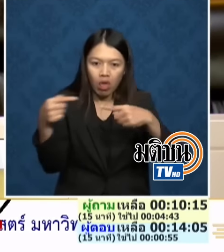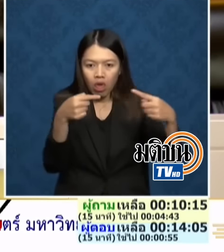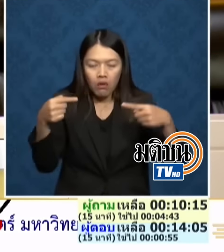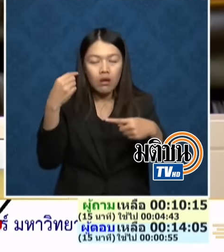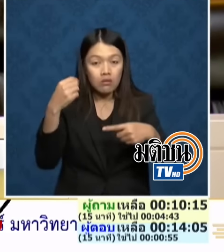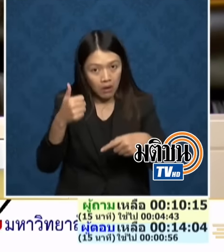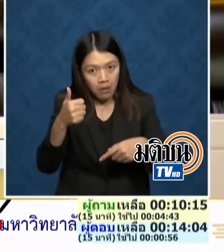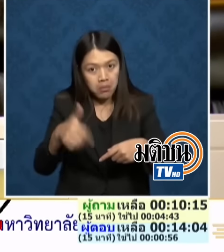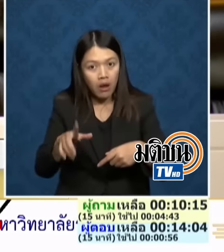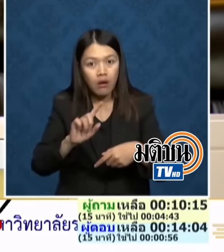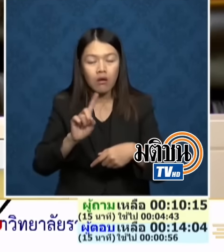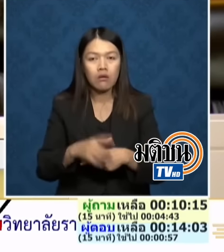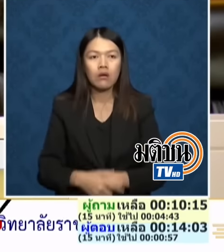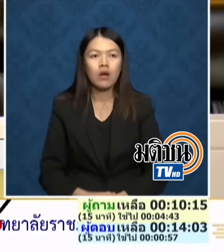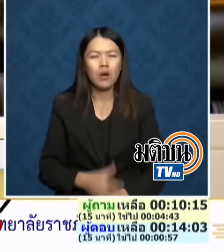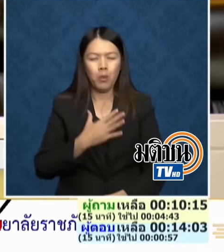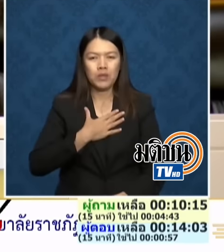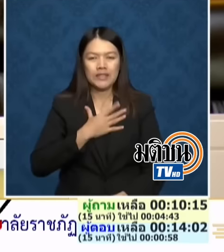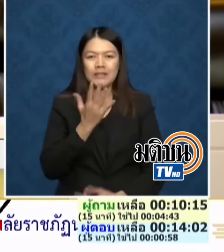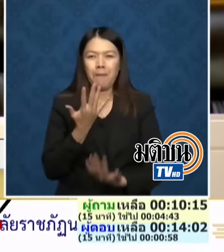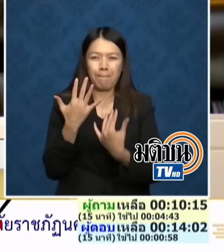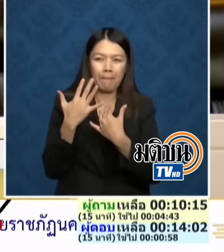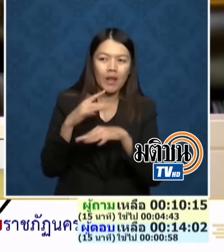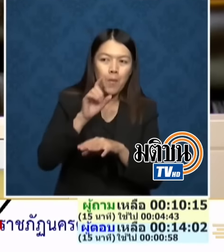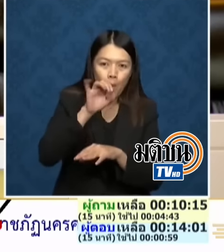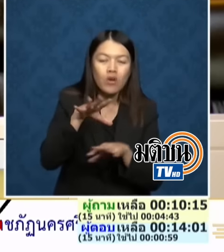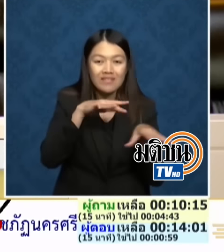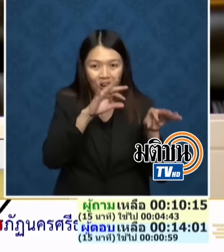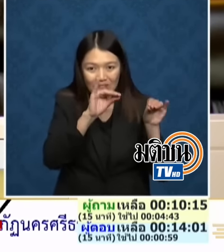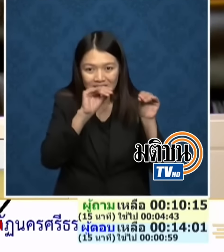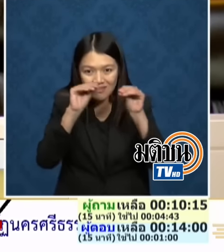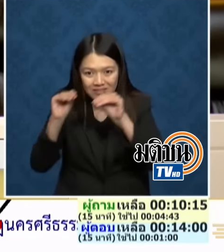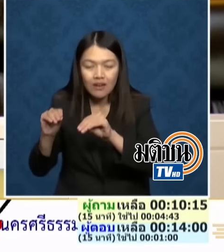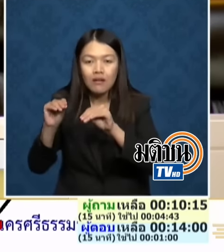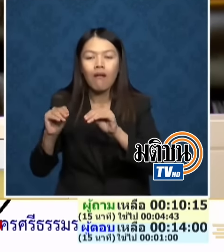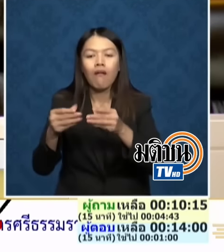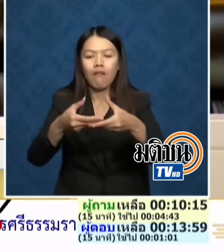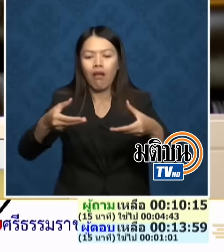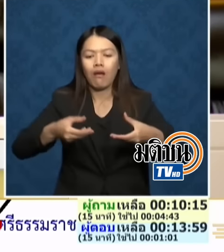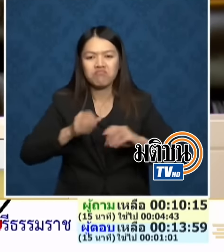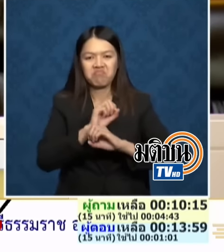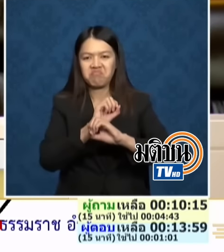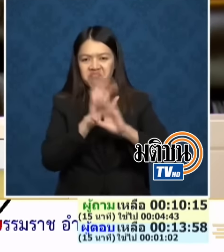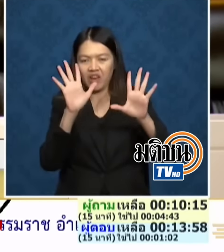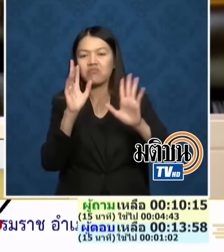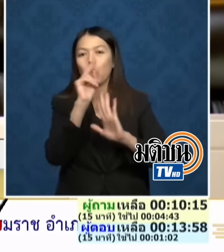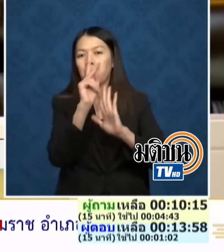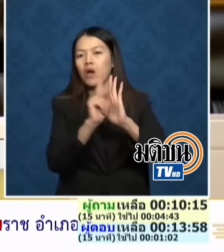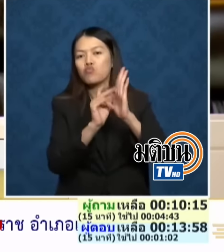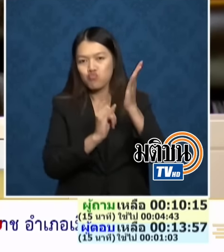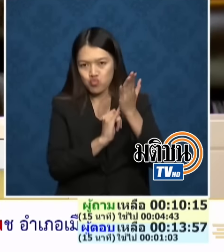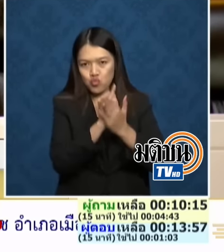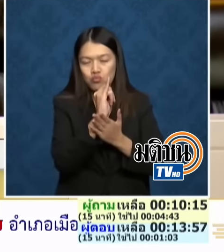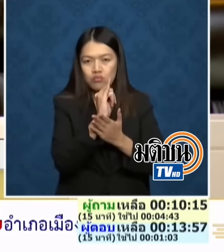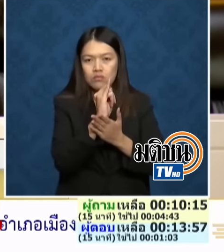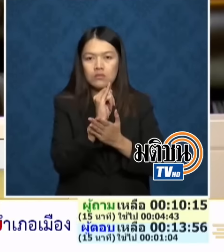คุผมพยายามทจะประสารที่จะเลือนเพื่ต้องการให้รับรัยงานี่ชัดเจนที่ถกต้องตามกฎหมายแต